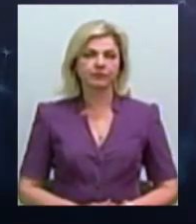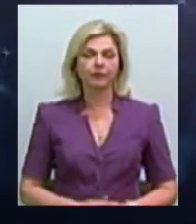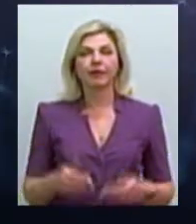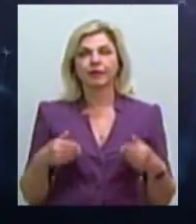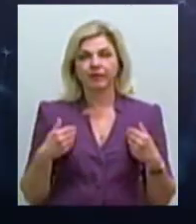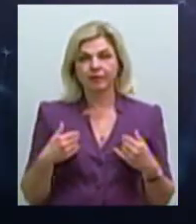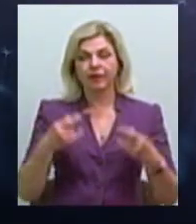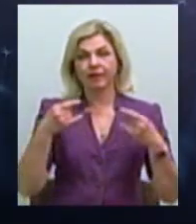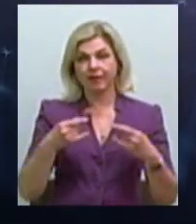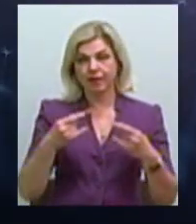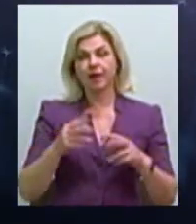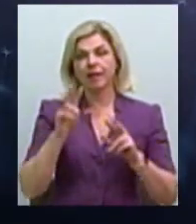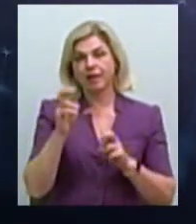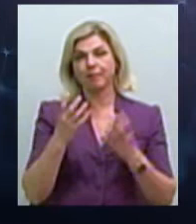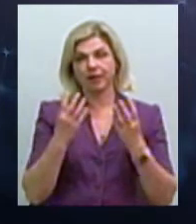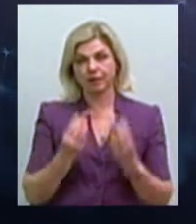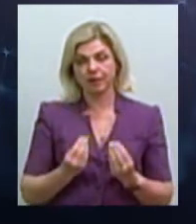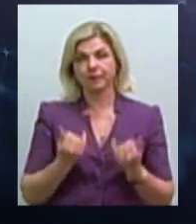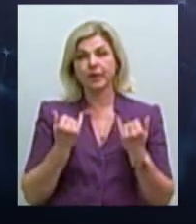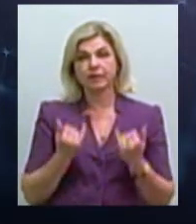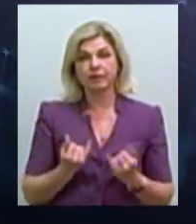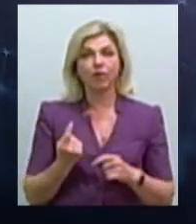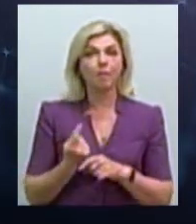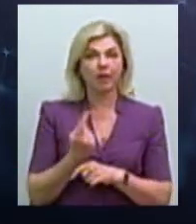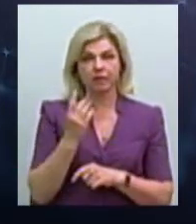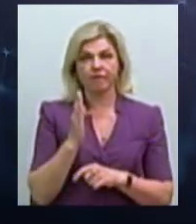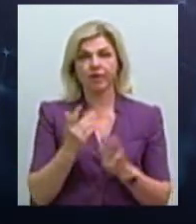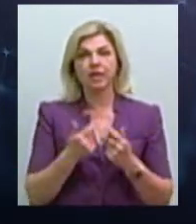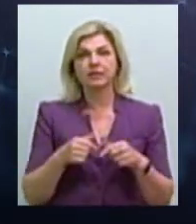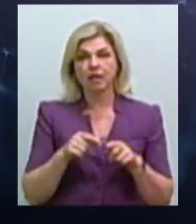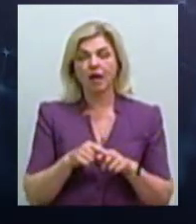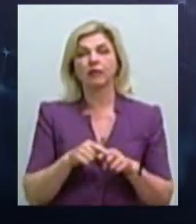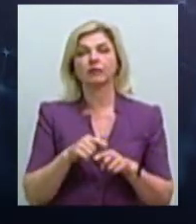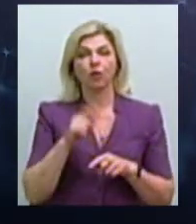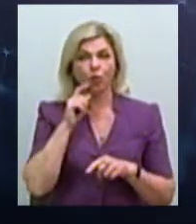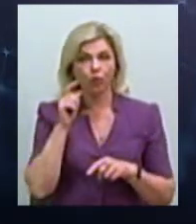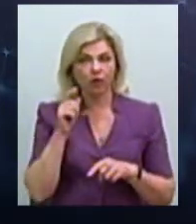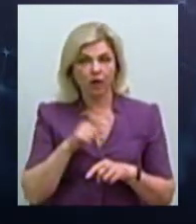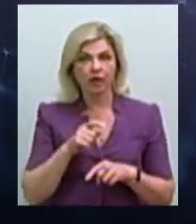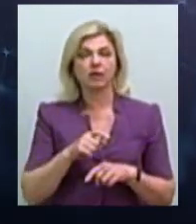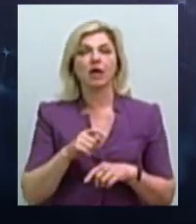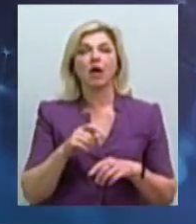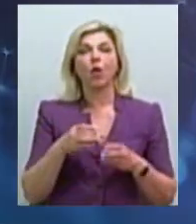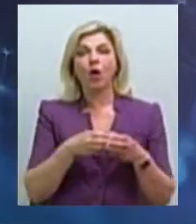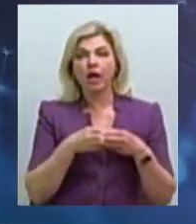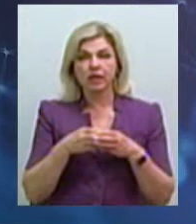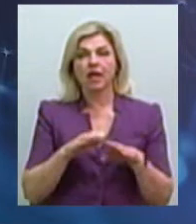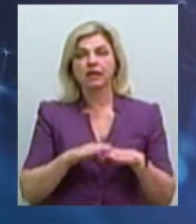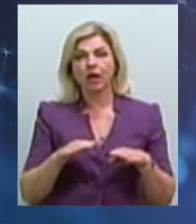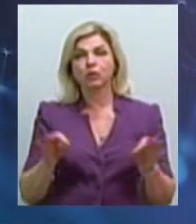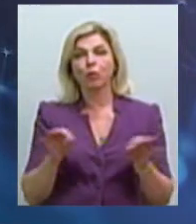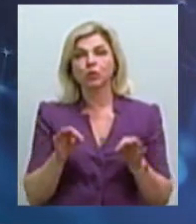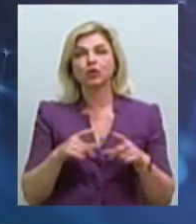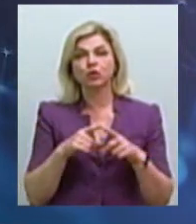Вітаю в прямому ефірі «Тема дня». Сьогодні вперше у закладах такого типу в Україні трудовий колектив дитячої музичної школи номер 1 міста